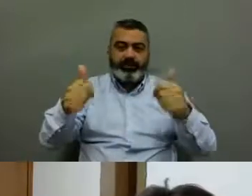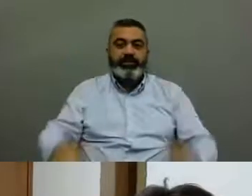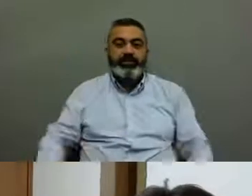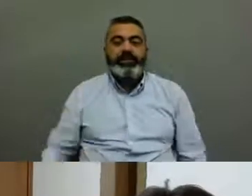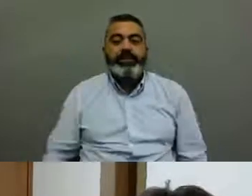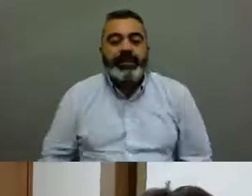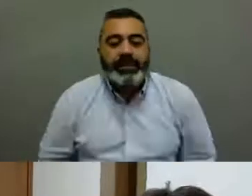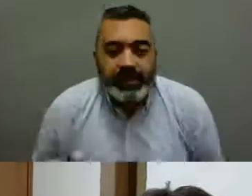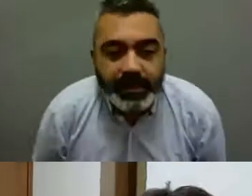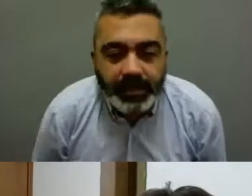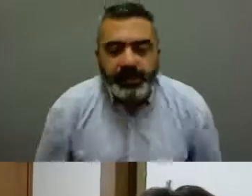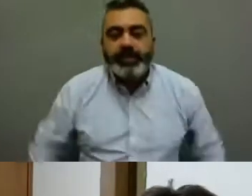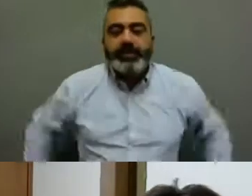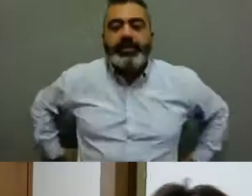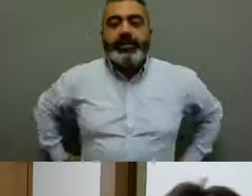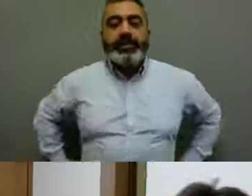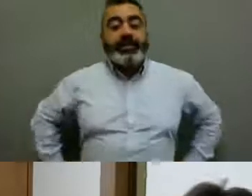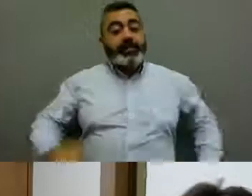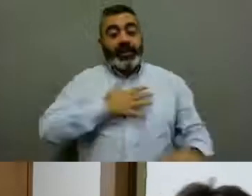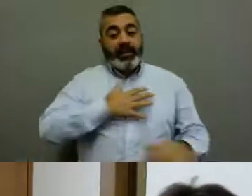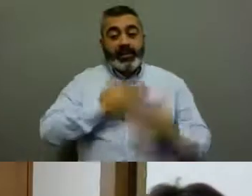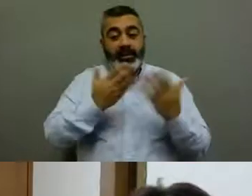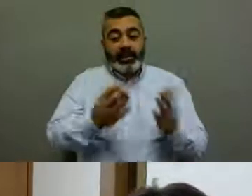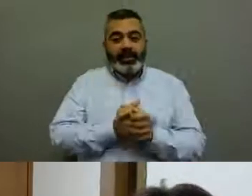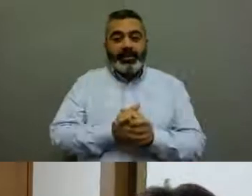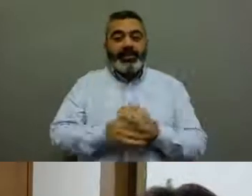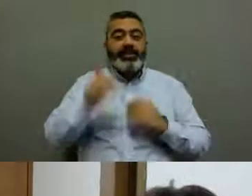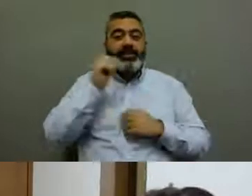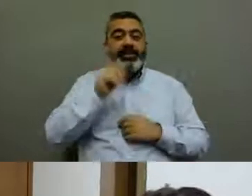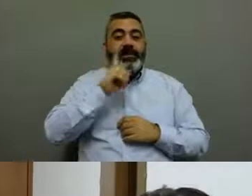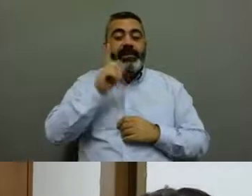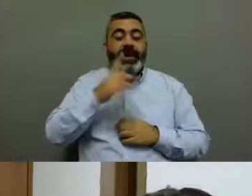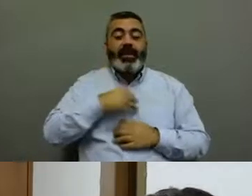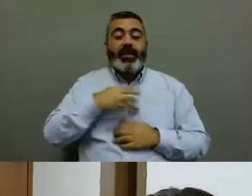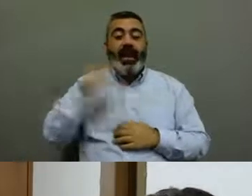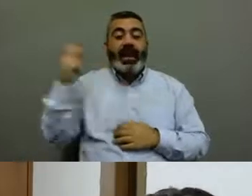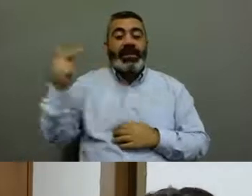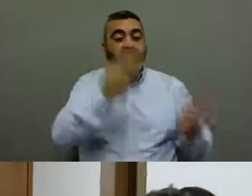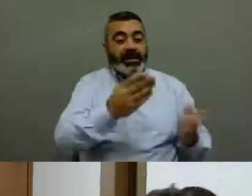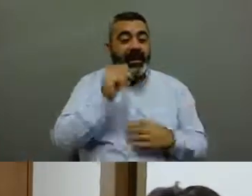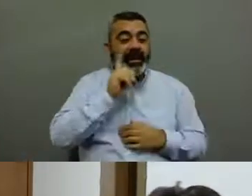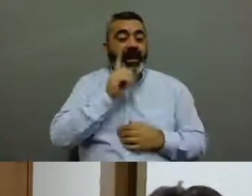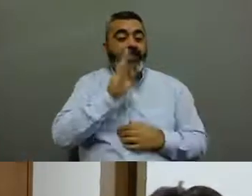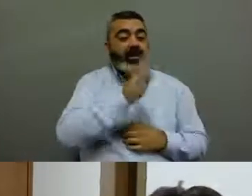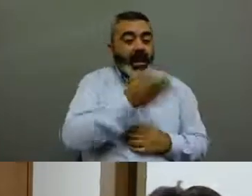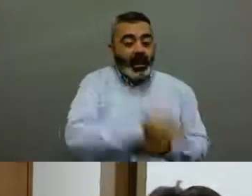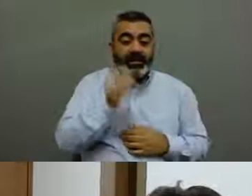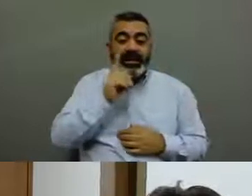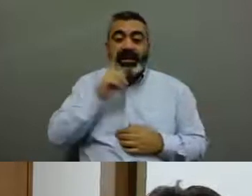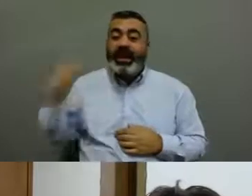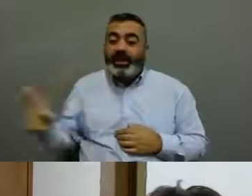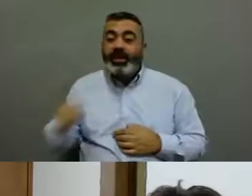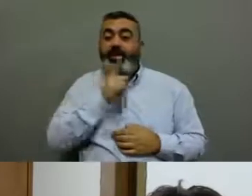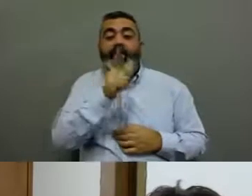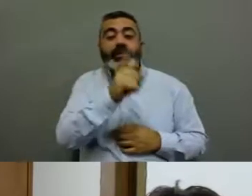Ωραία. Ακούγεστε. Ωραία, ευχαριστώ πολύ. Να ευχαριστήσουμε την κυρία Ρωτασίδου, την κυρία Βλάχου, την κυρία Κατσιγιάννη και τον κύριο Κουζέλη